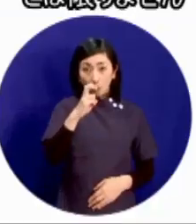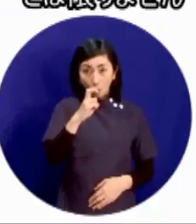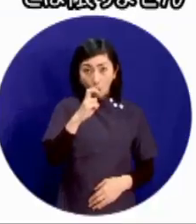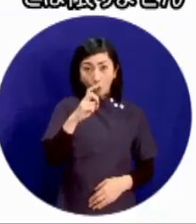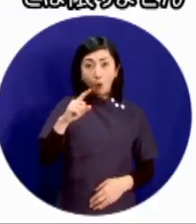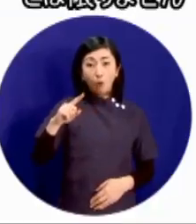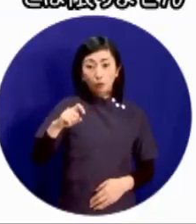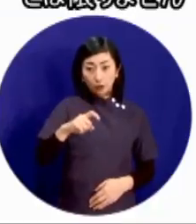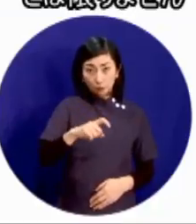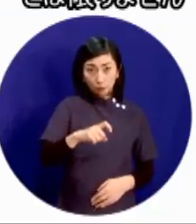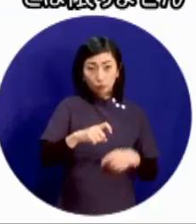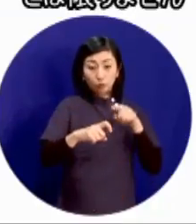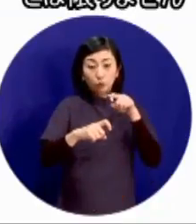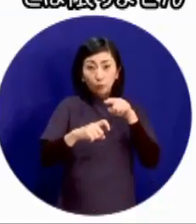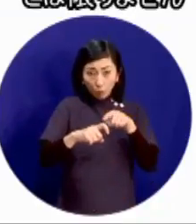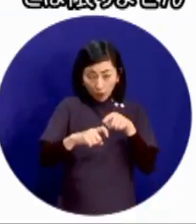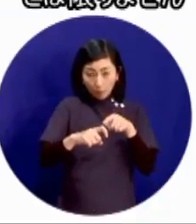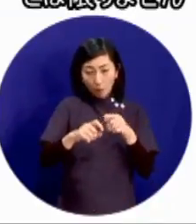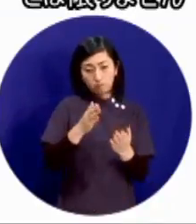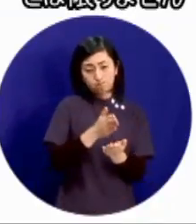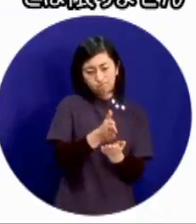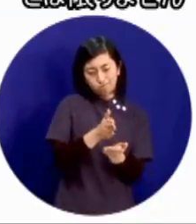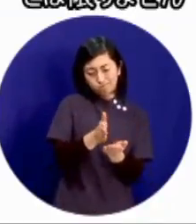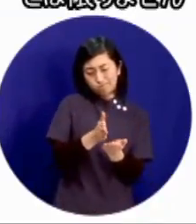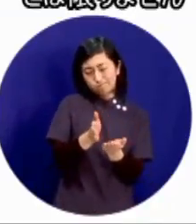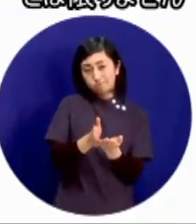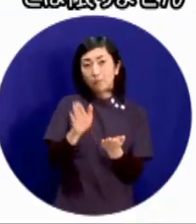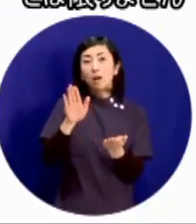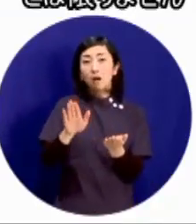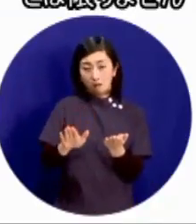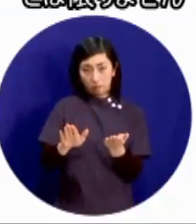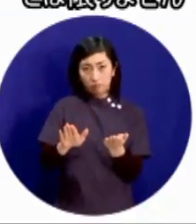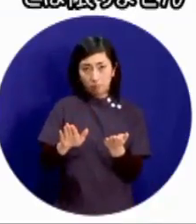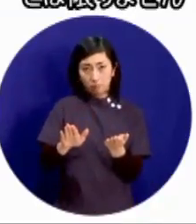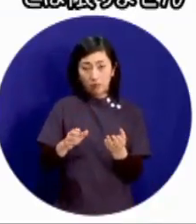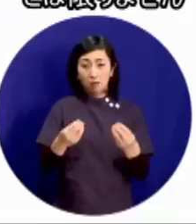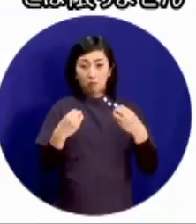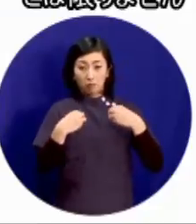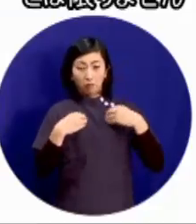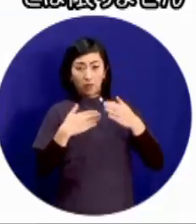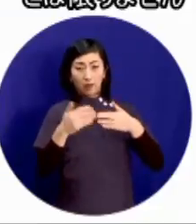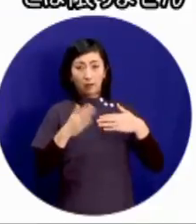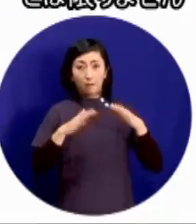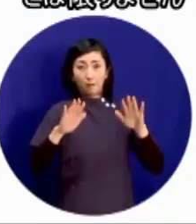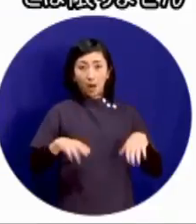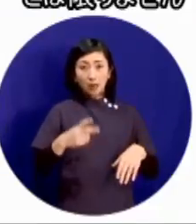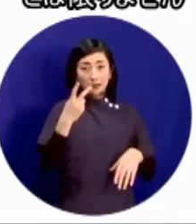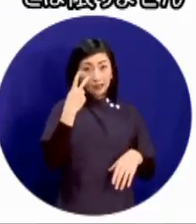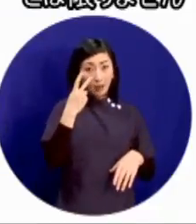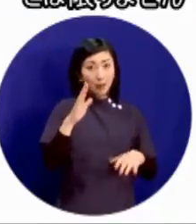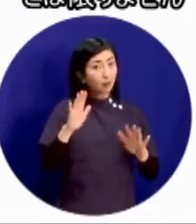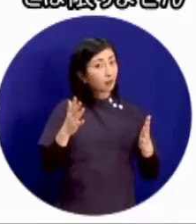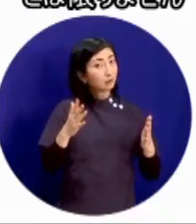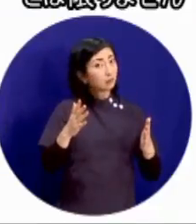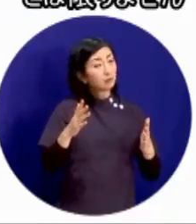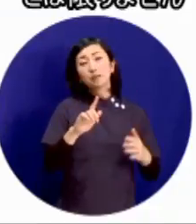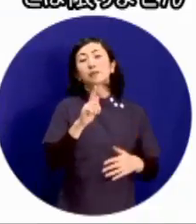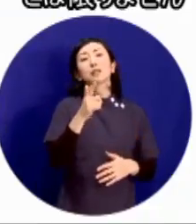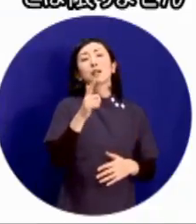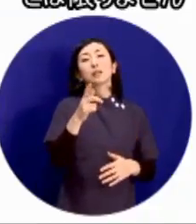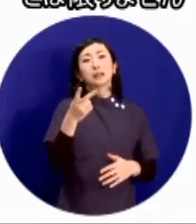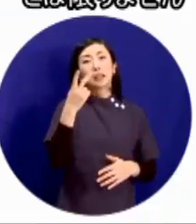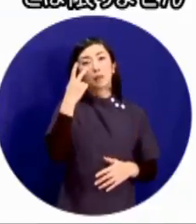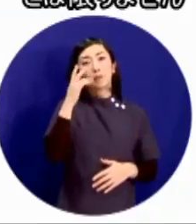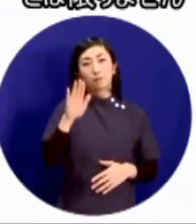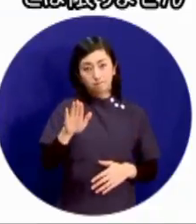中の1つですけどもこのウイルスの中にもさらに細かい分類がありますので1回かかったからといって次かからないということ